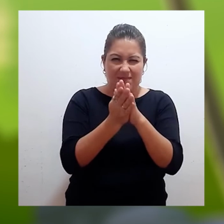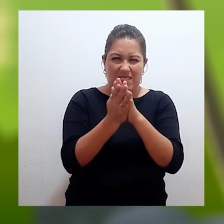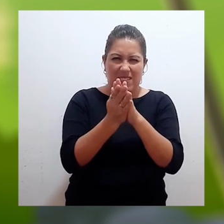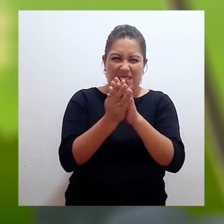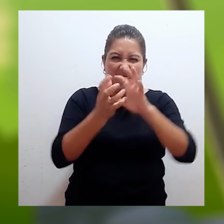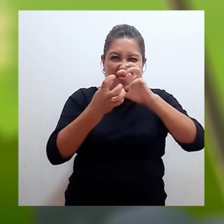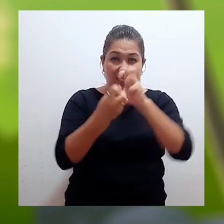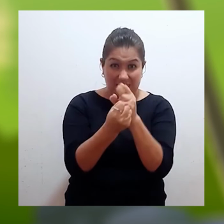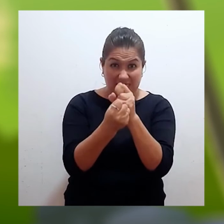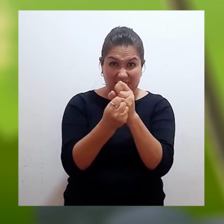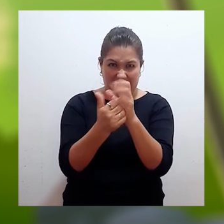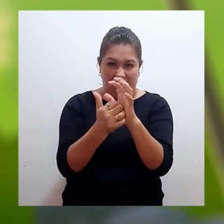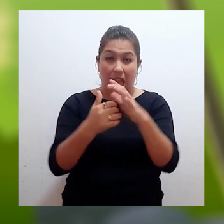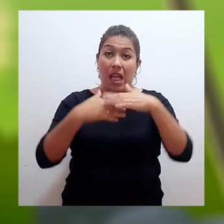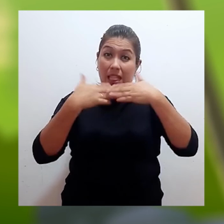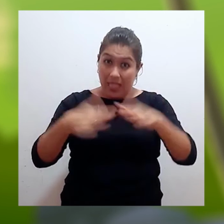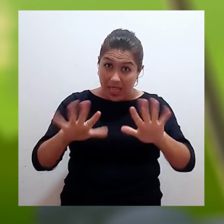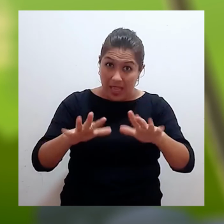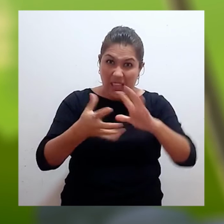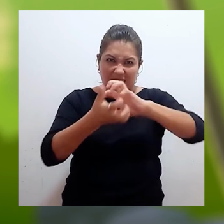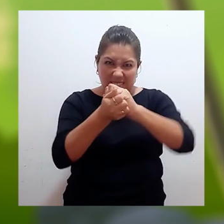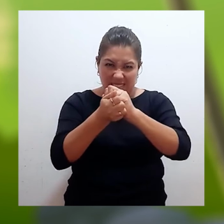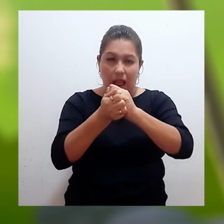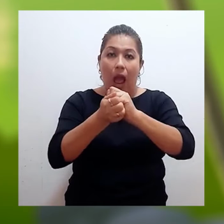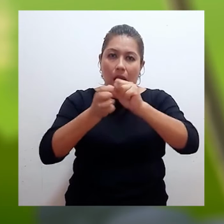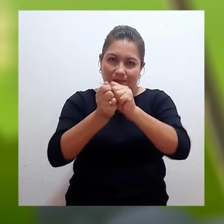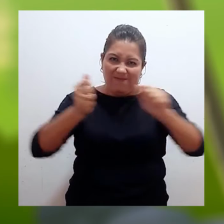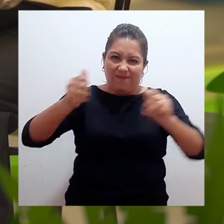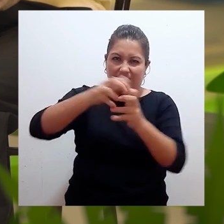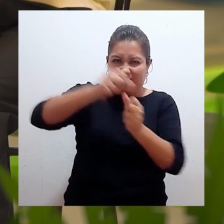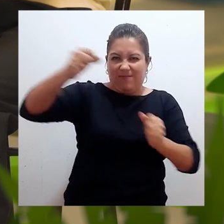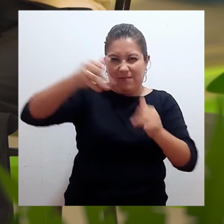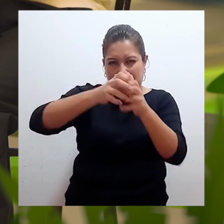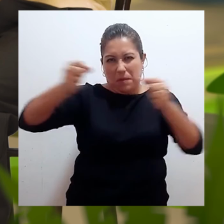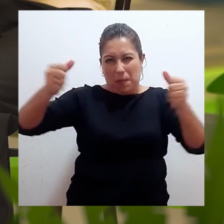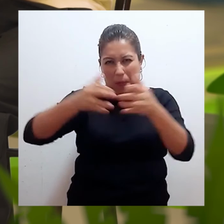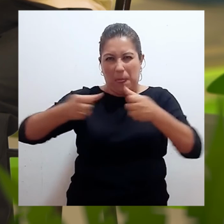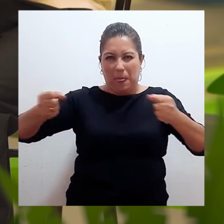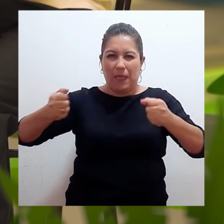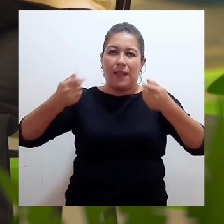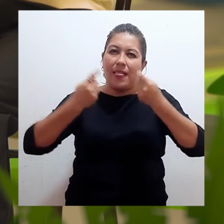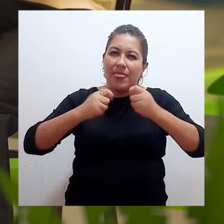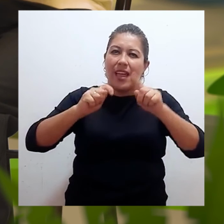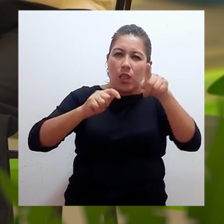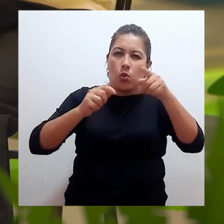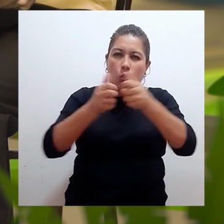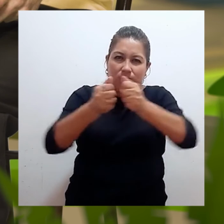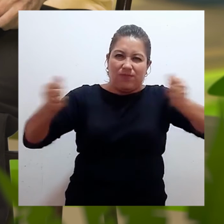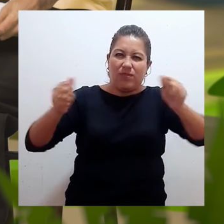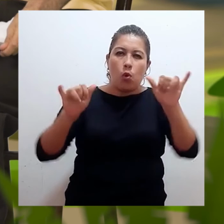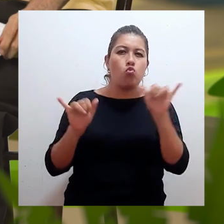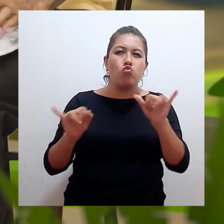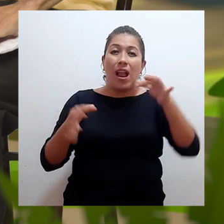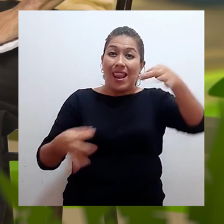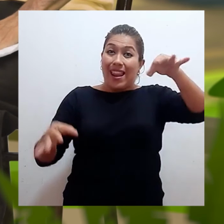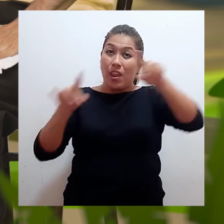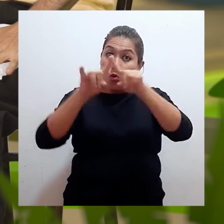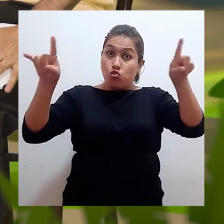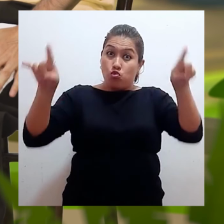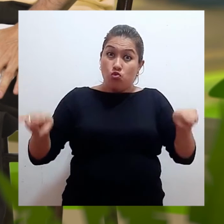Rì nhu mà rì vè nà rì, bè tù chì á tì, ì nghe mà bò bè rà tì. Tà mè à nà ư á tì, ì nò rì gù